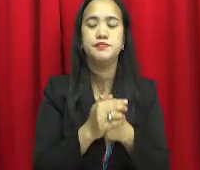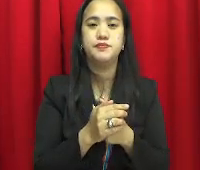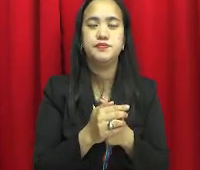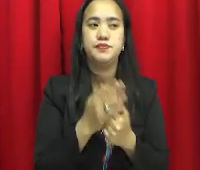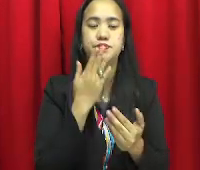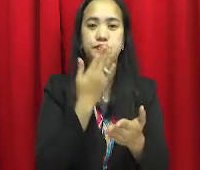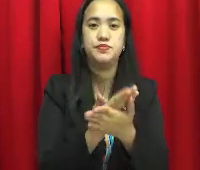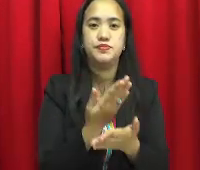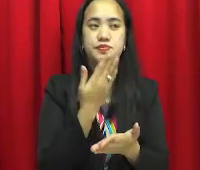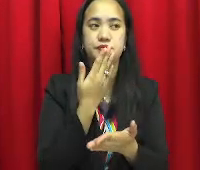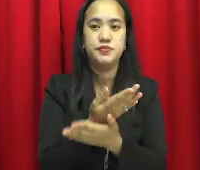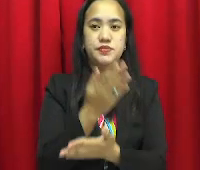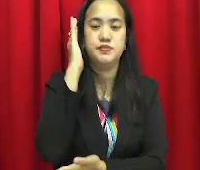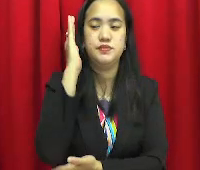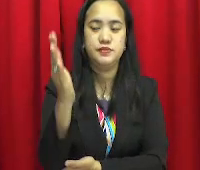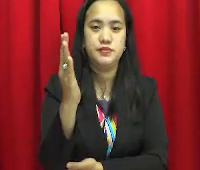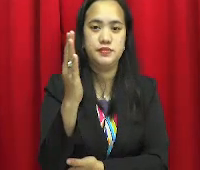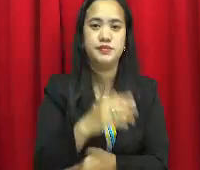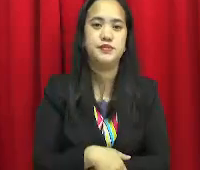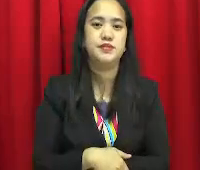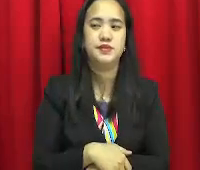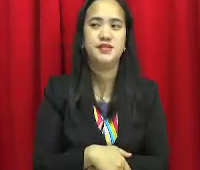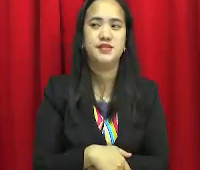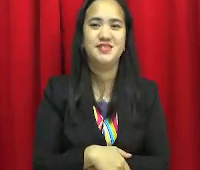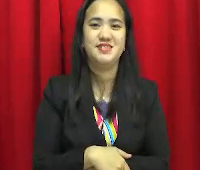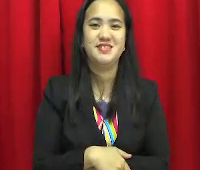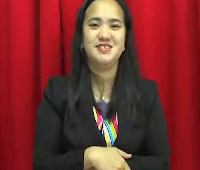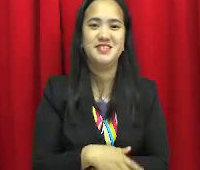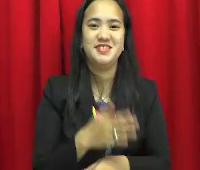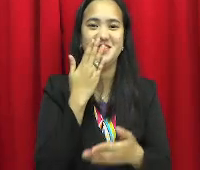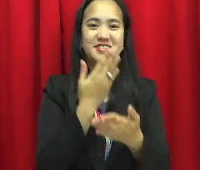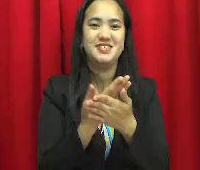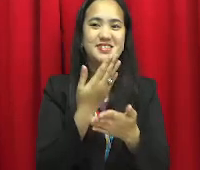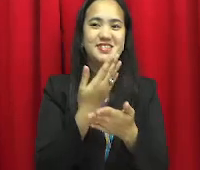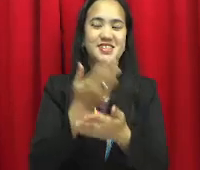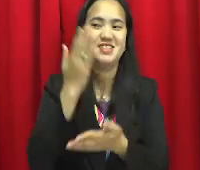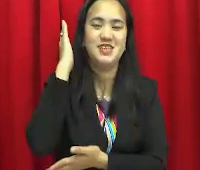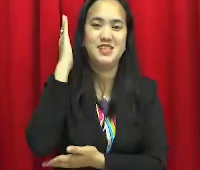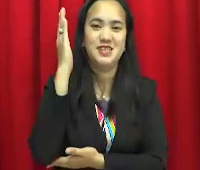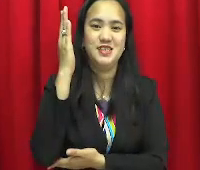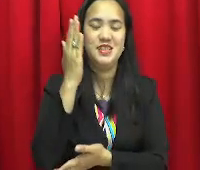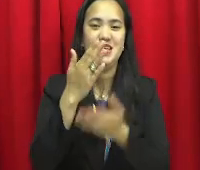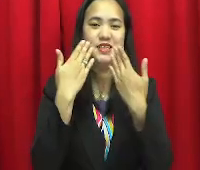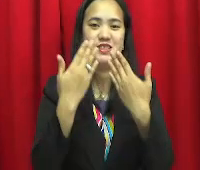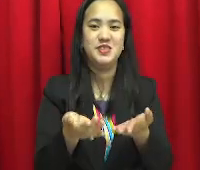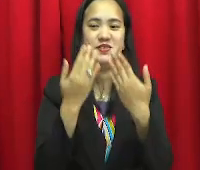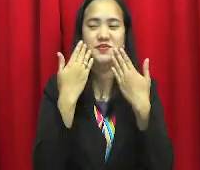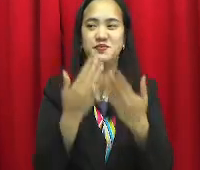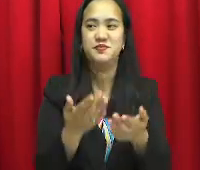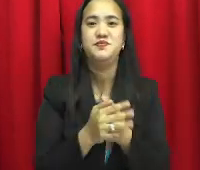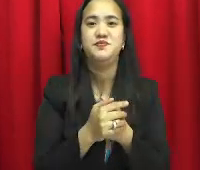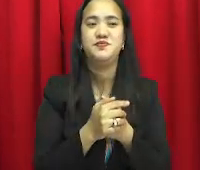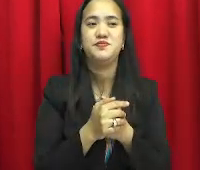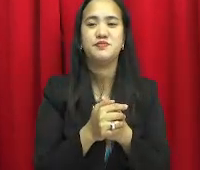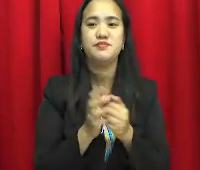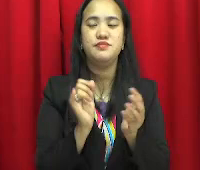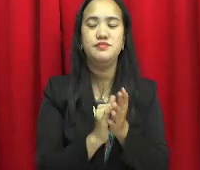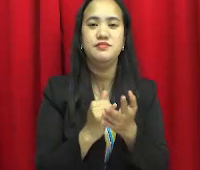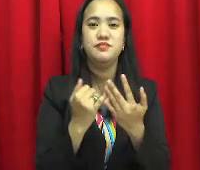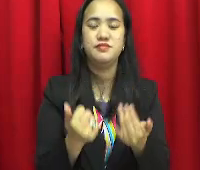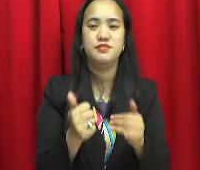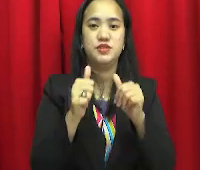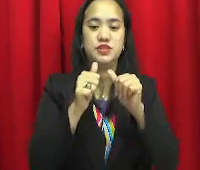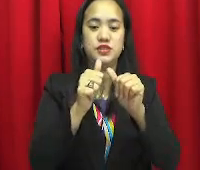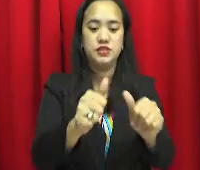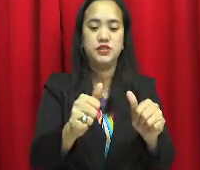umaga at magandang tanghali pa. No? At maraming salamat na patuloy na ina-avail mo yung time para